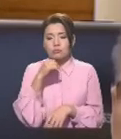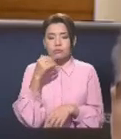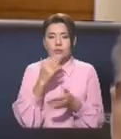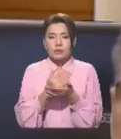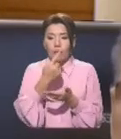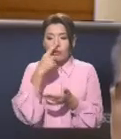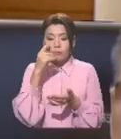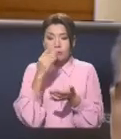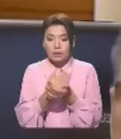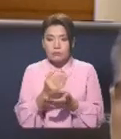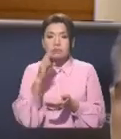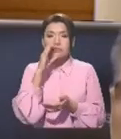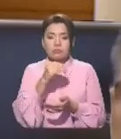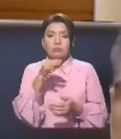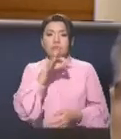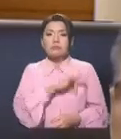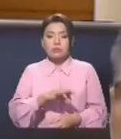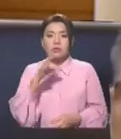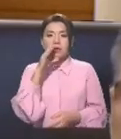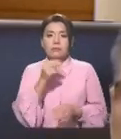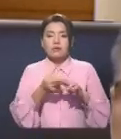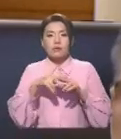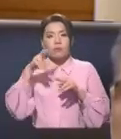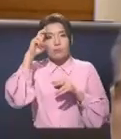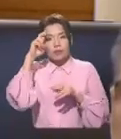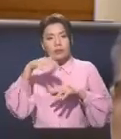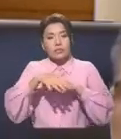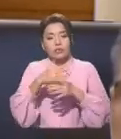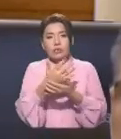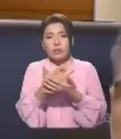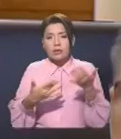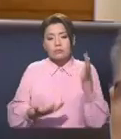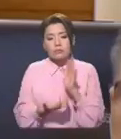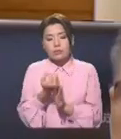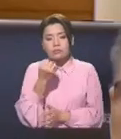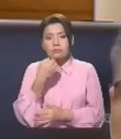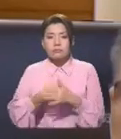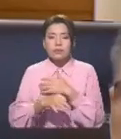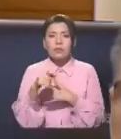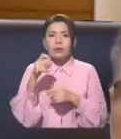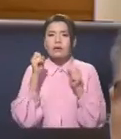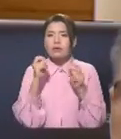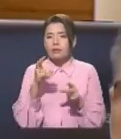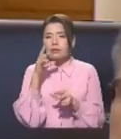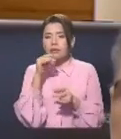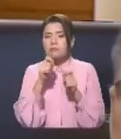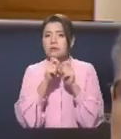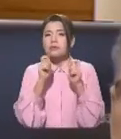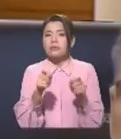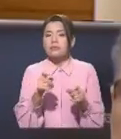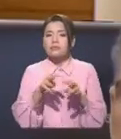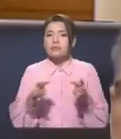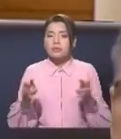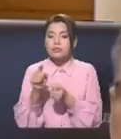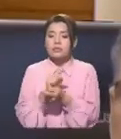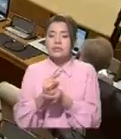болса болғаны. Көптеген пайдаланушылар бұл деректер мемлекеттік ақпараттық жүйелерден алынған деп болжат. Бұл қалай мүмкін болды және министрлік жағдайды түзету